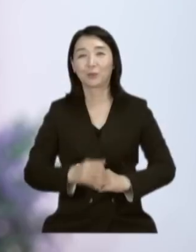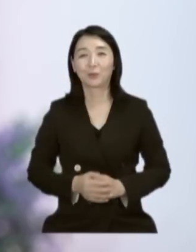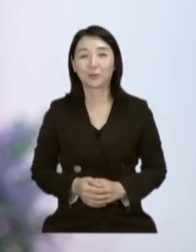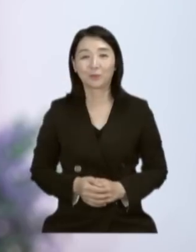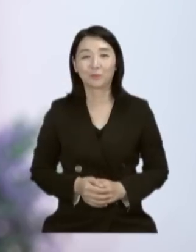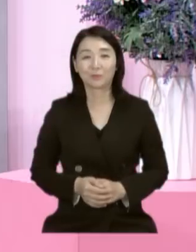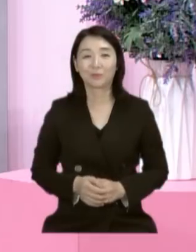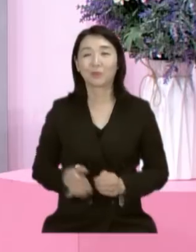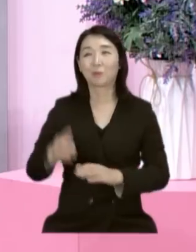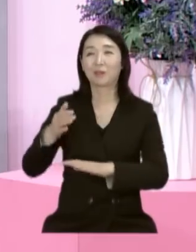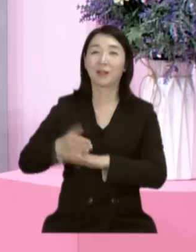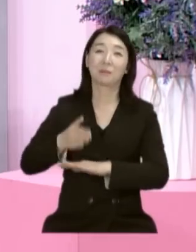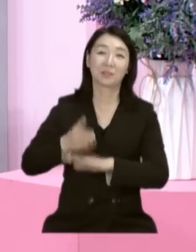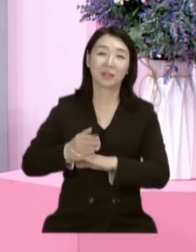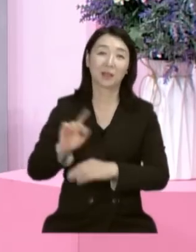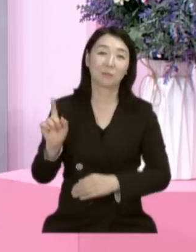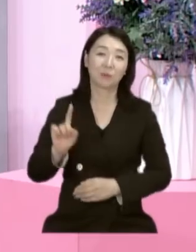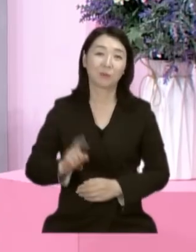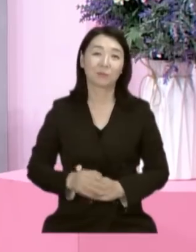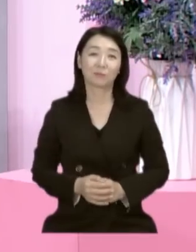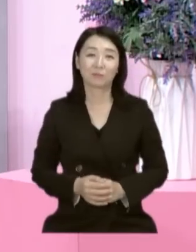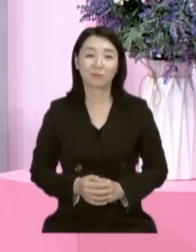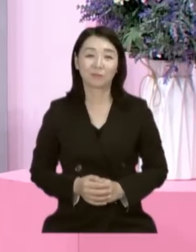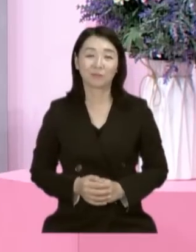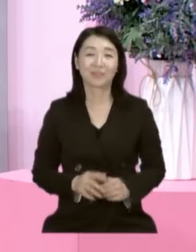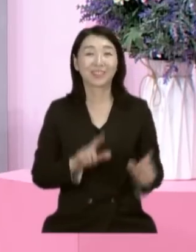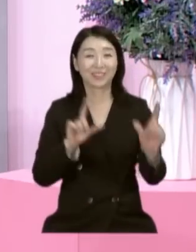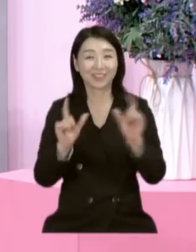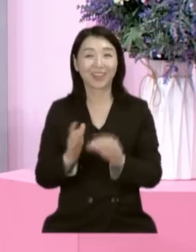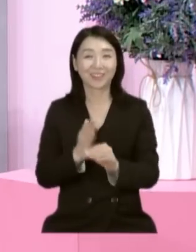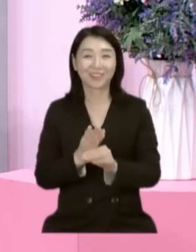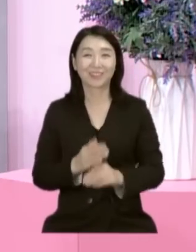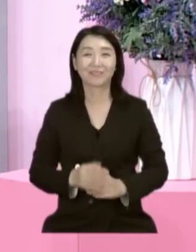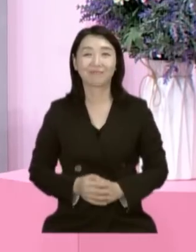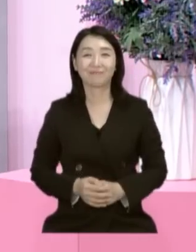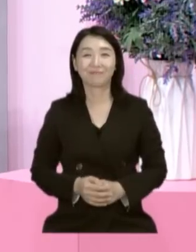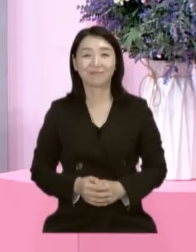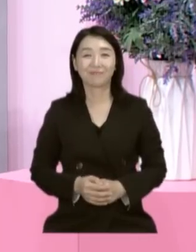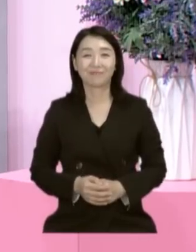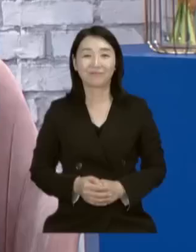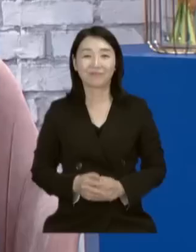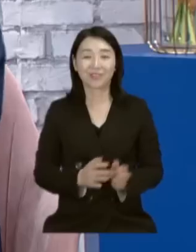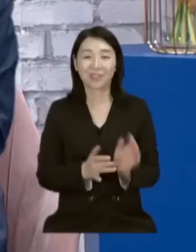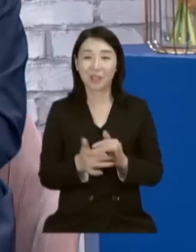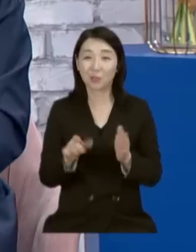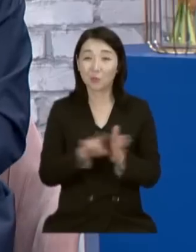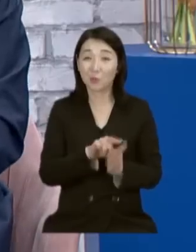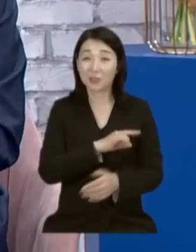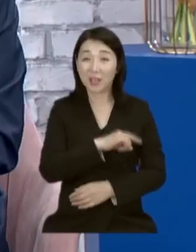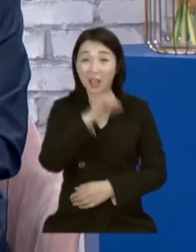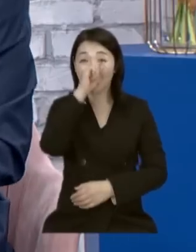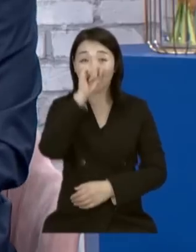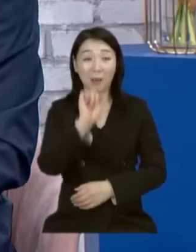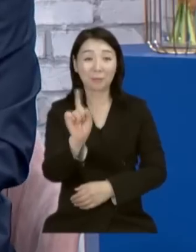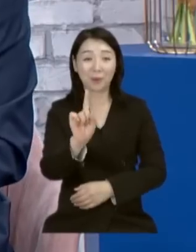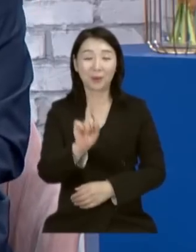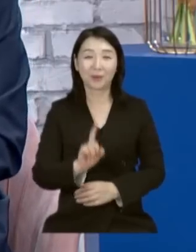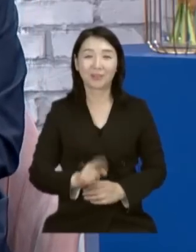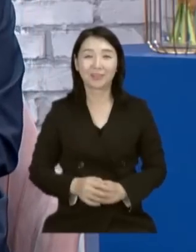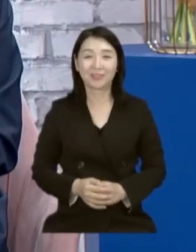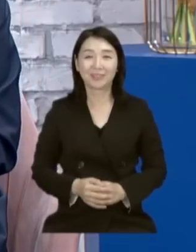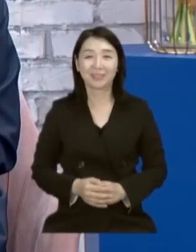그래서 참 감사하게 이렇게 예. 살고 있습니다. 그러시군요. 예수 믿고 예. 제일 좋은 게 뭐라고 생각하세요?